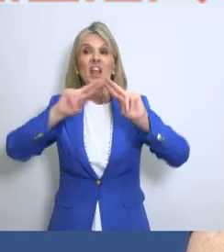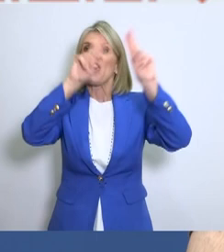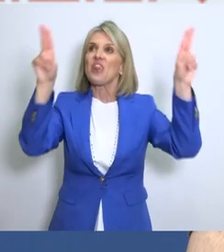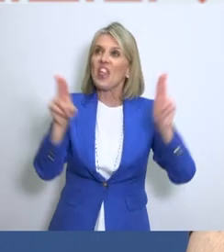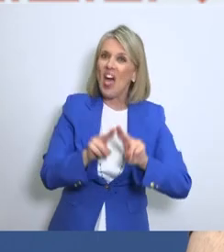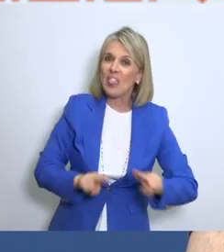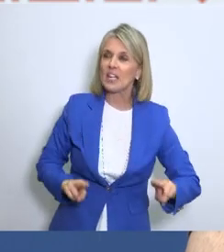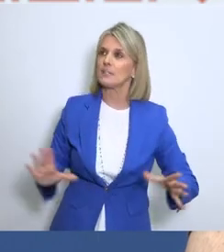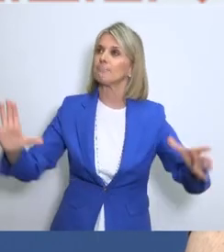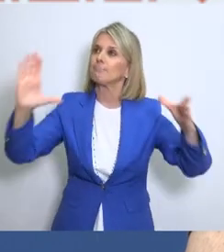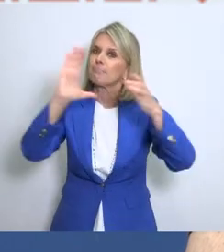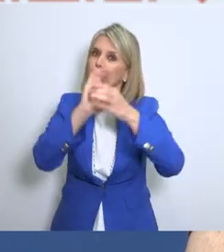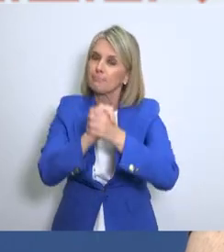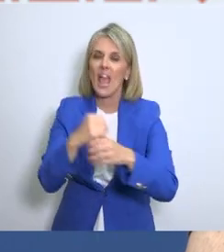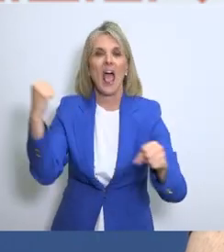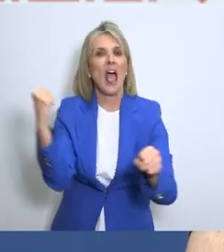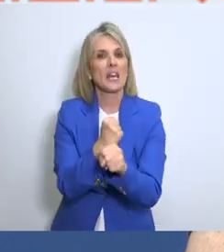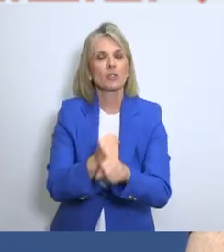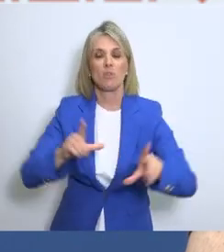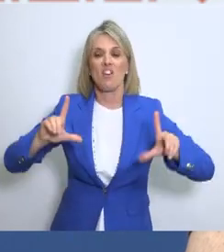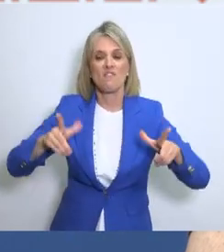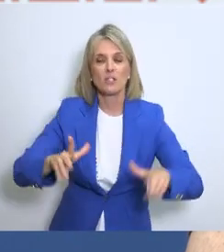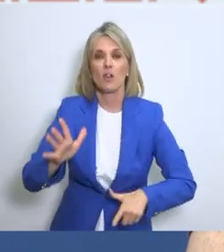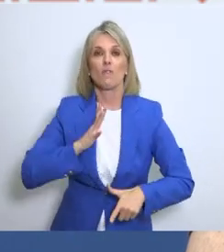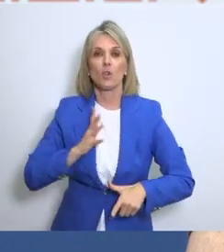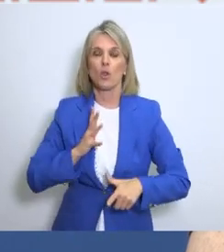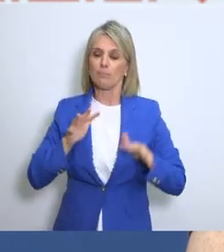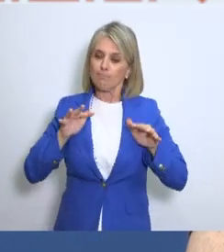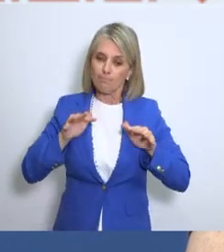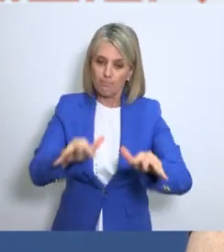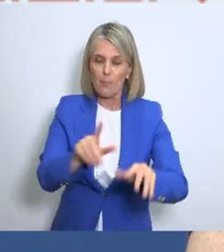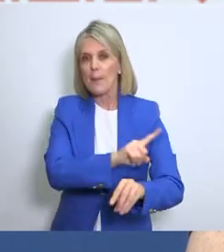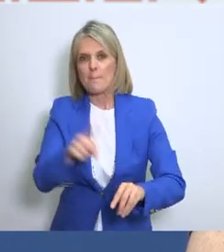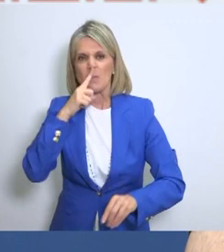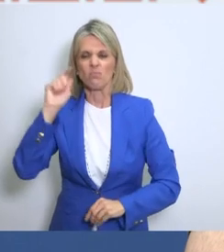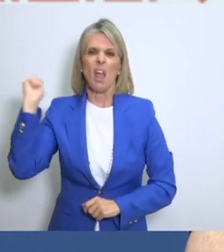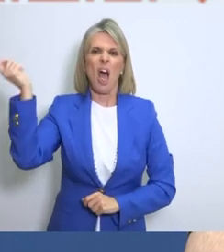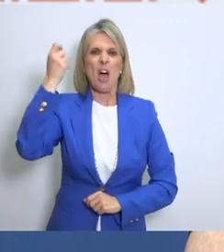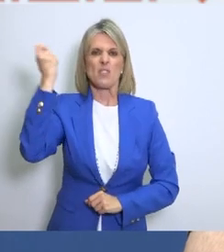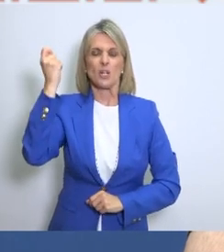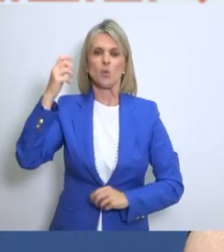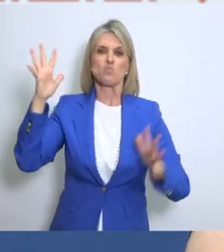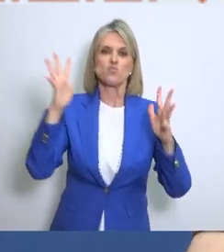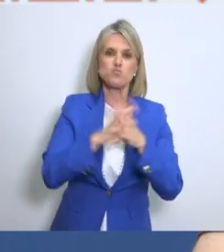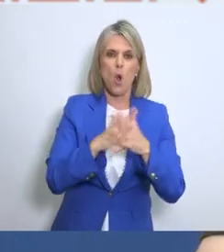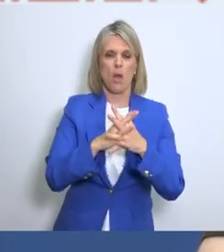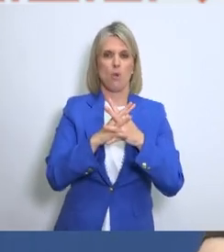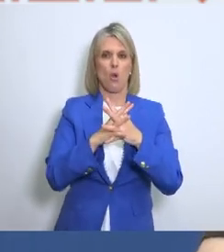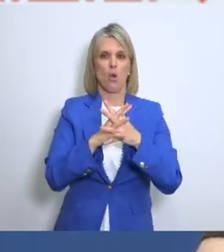εργαζομένων, φτωχών και λαών ενάντια στον εθνικισμό τον πόλεμο και τον υπεριαλισμό.